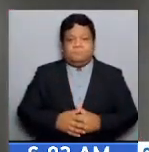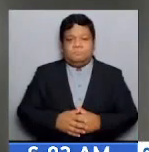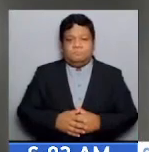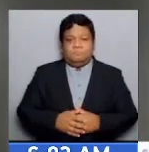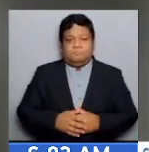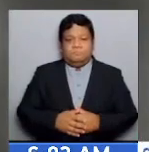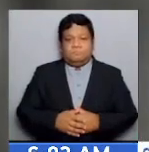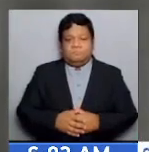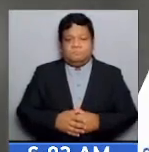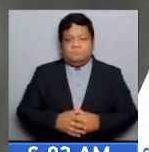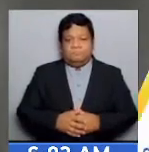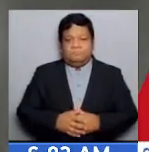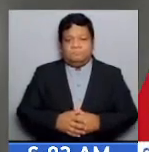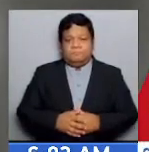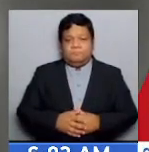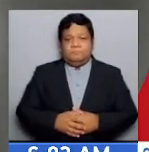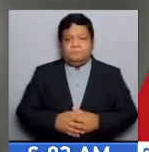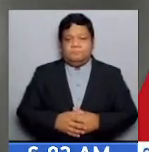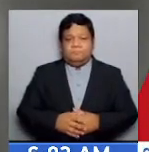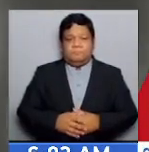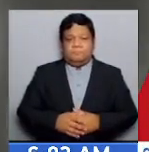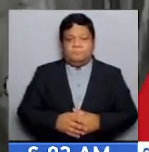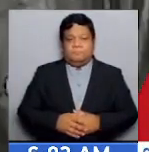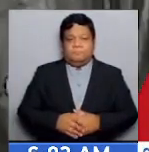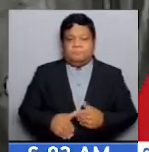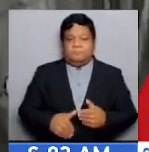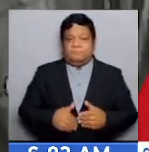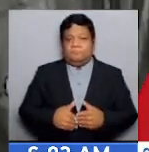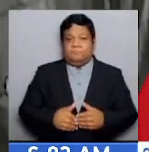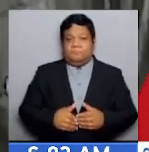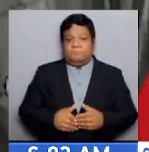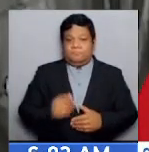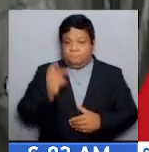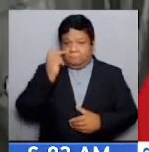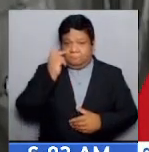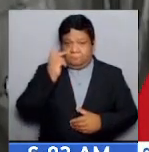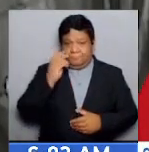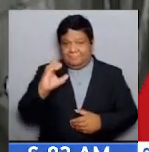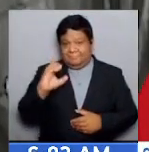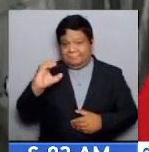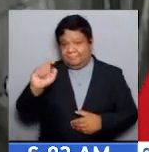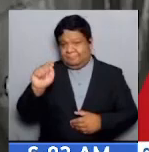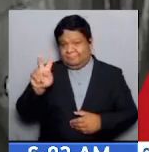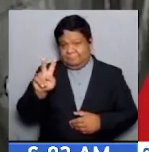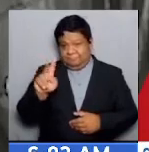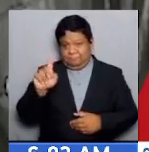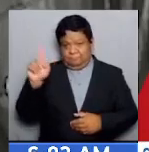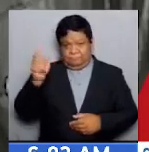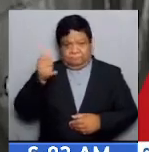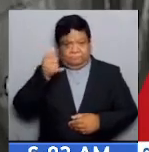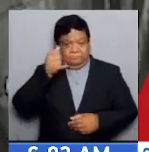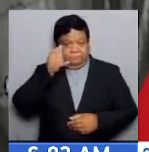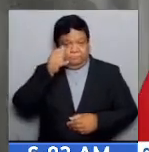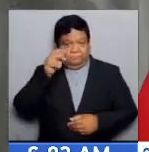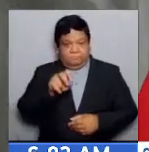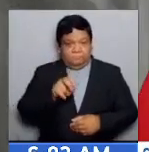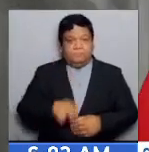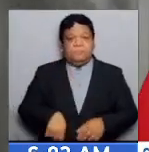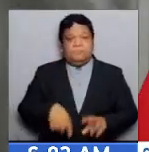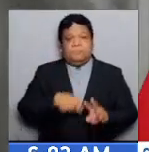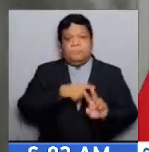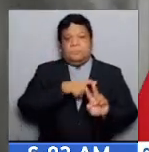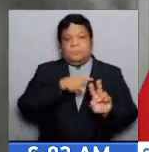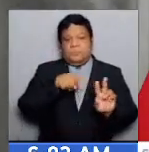Kita sa CCTV footage ang pagpasok ng ilang lalaki sa compound na ito sa Barangay Payatas, Quezon City nitong Martes ng gabi. Ang